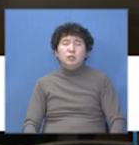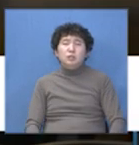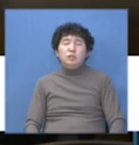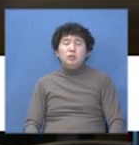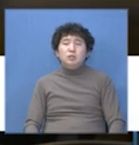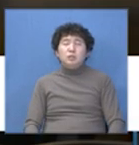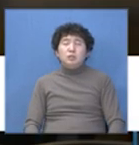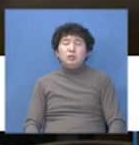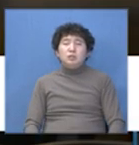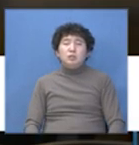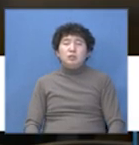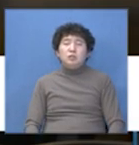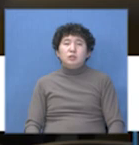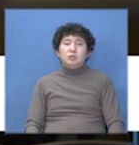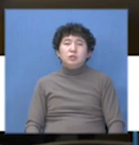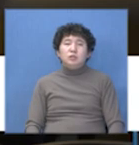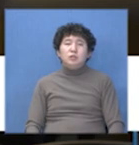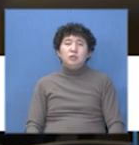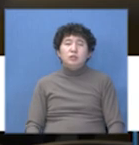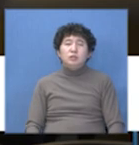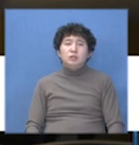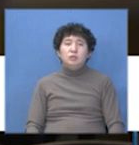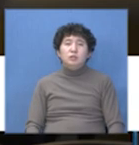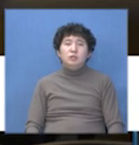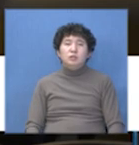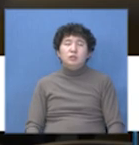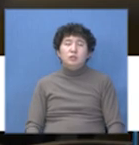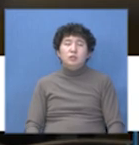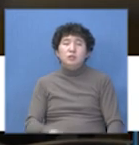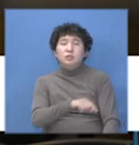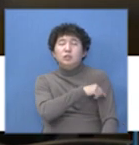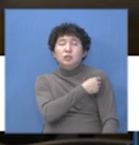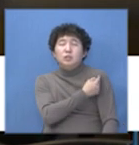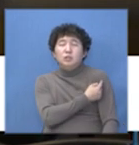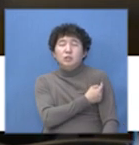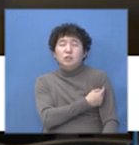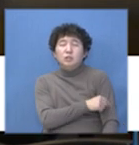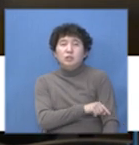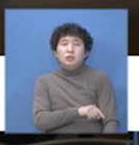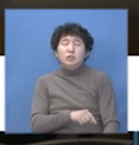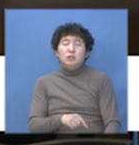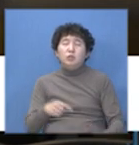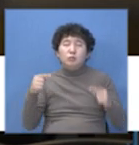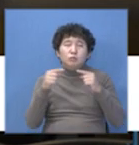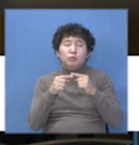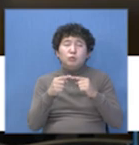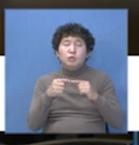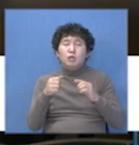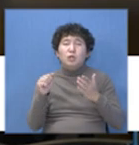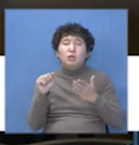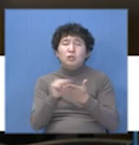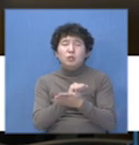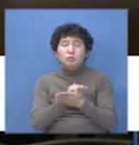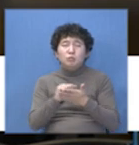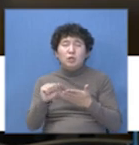строим? Қанша фельдшерлік, акушерлік пункт саламыз, Гүлмира Қабдулқызы. Екі нысан салатын болсақ, типтік жобасын әкелесіздер. 36